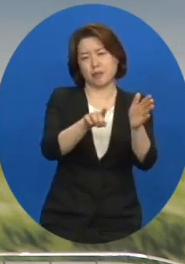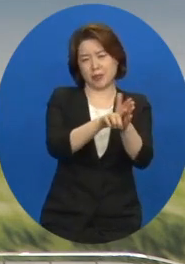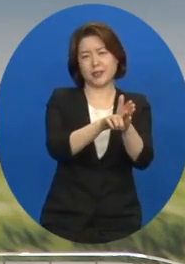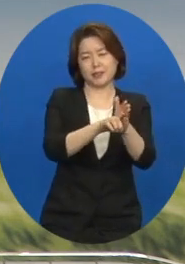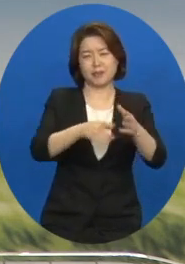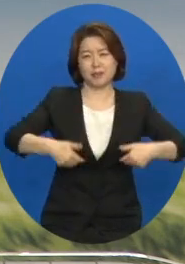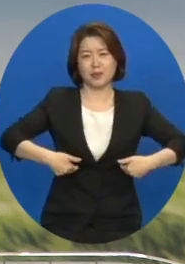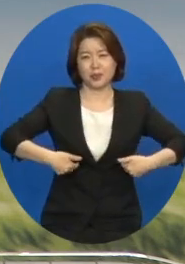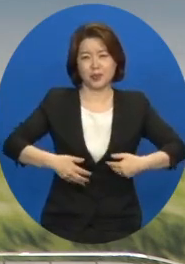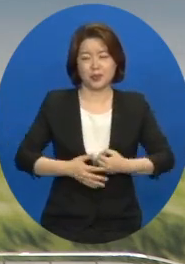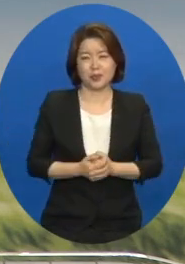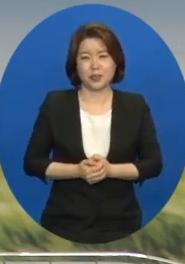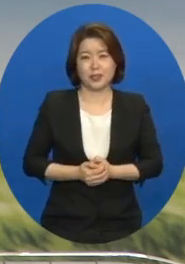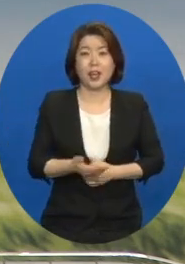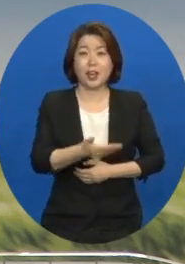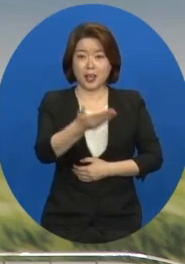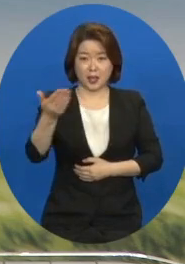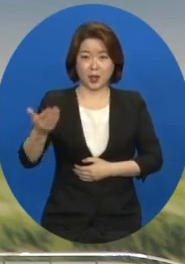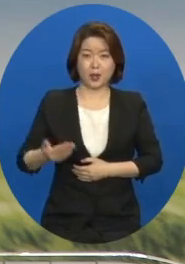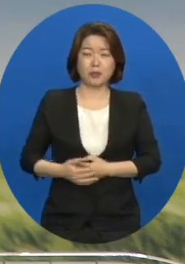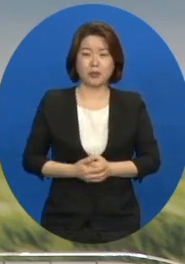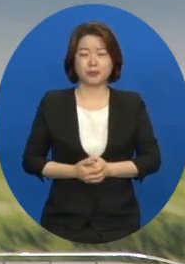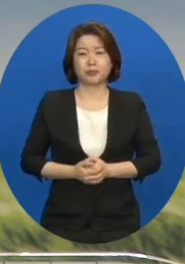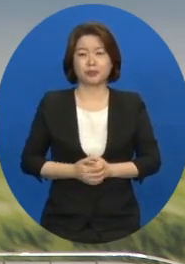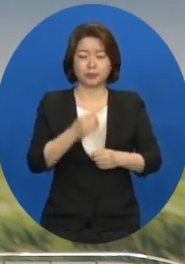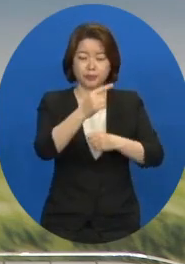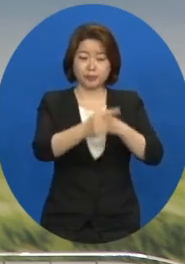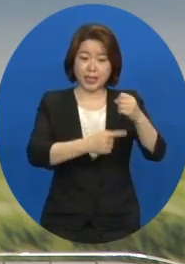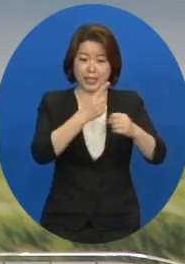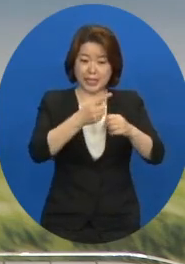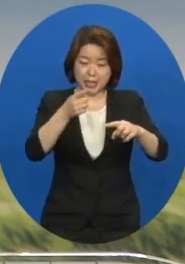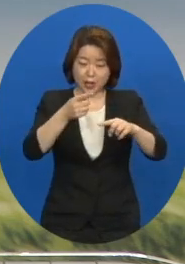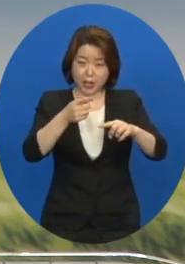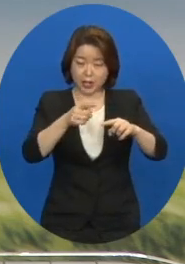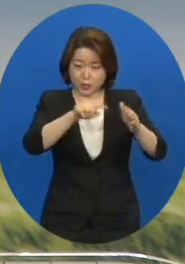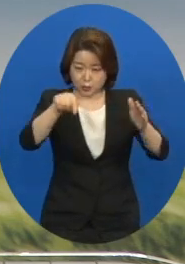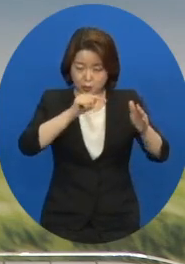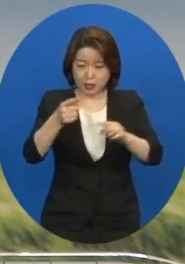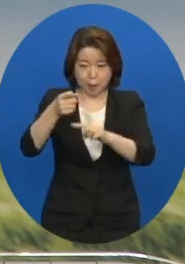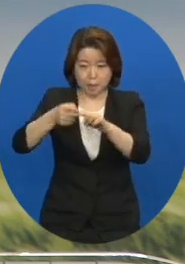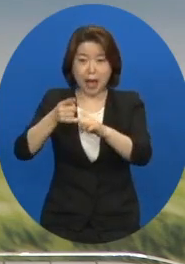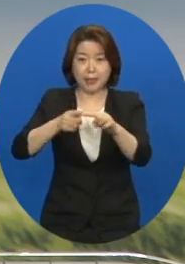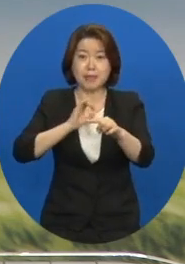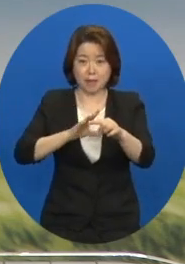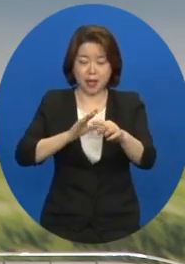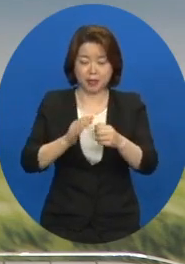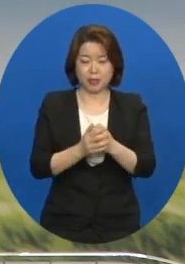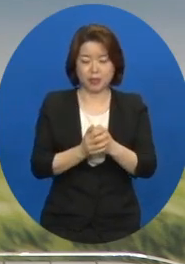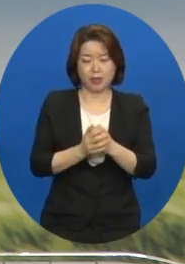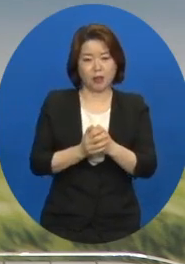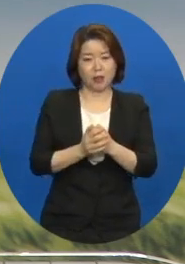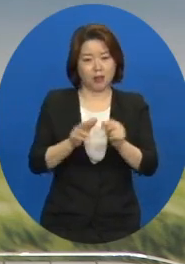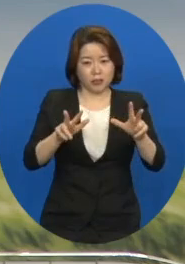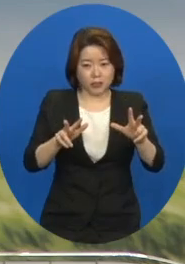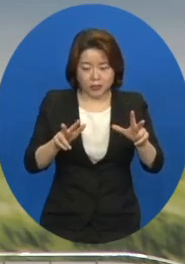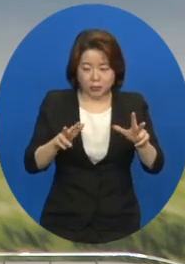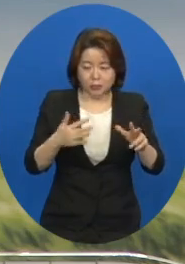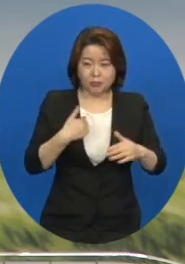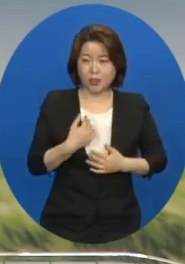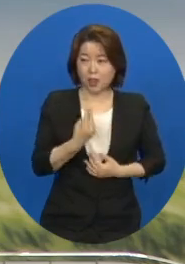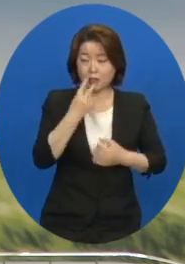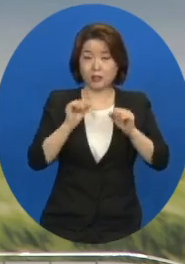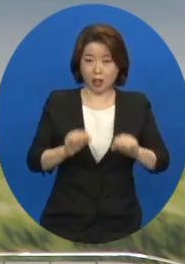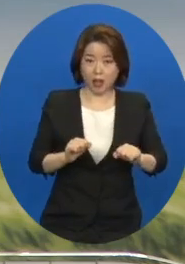거예요. 여러분, 한 해 반이 지났어요. 아직도 살아있다는 것은 여러분에게